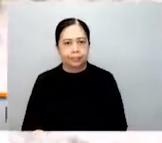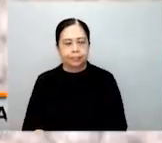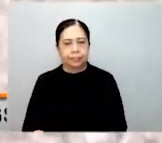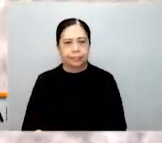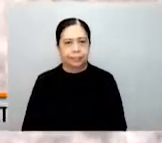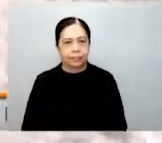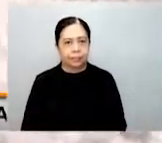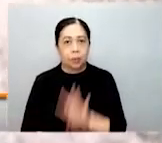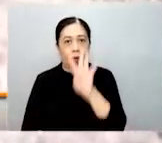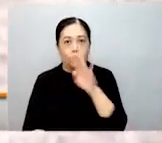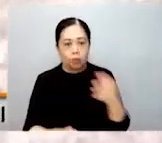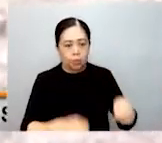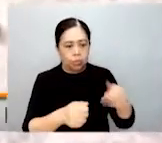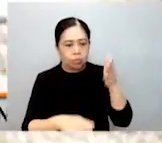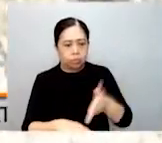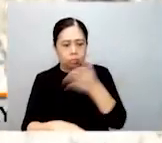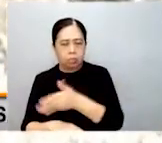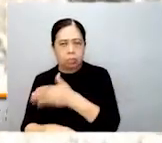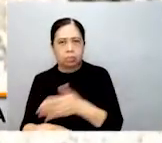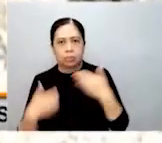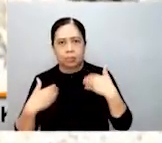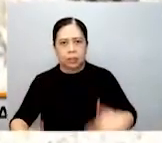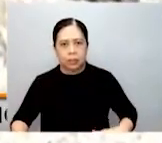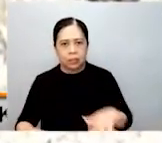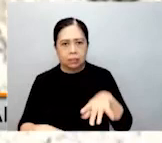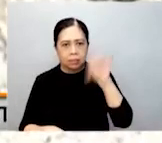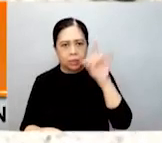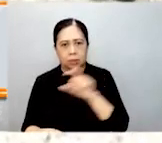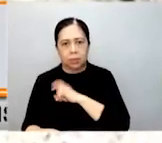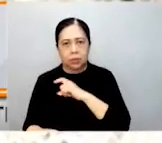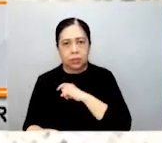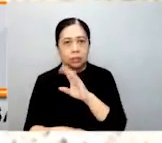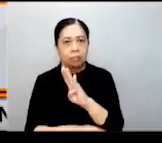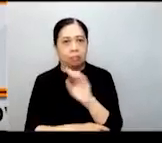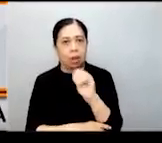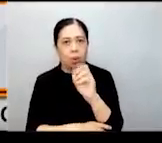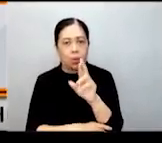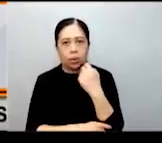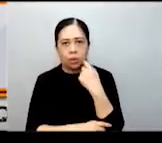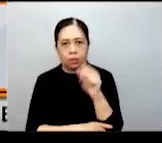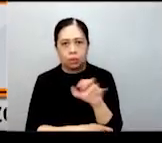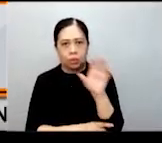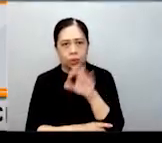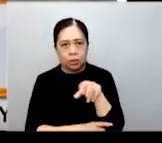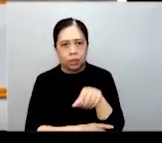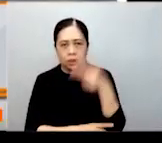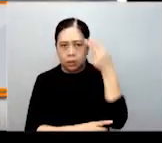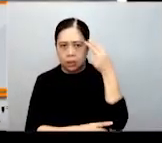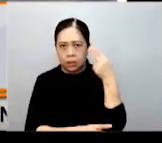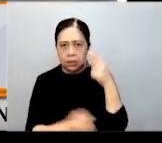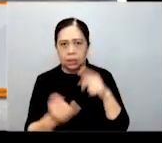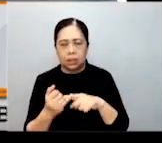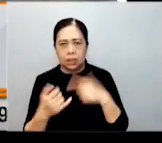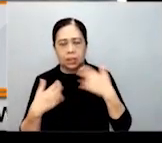Apat na sakong may malamang chinop-chop ng katawan ng tao. Ang natagpuan ng mga pulis sa Bacoor, Cavite kaninang umaga. Tumambad ang pugot na ulo at pang